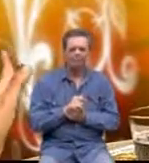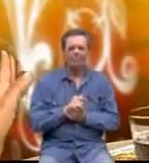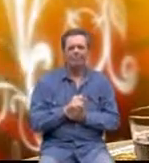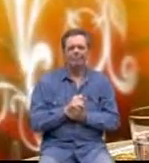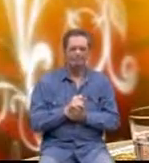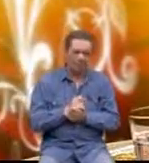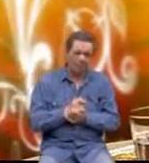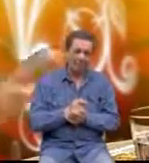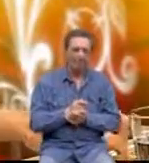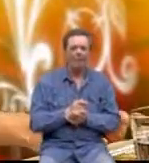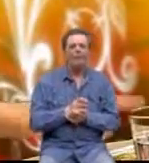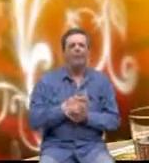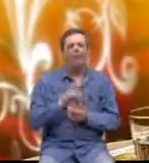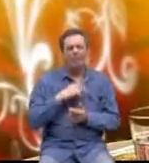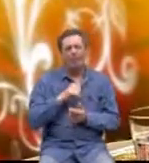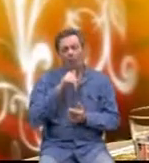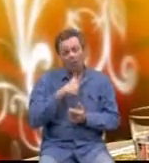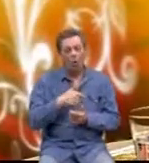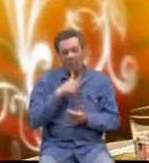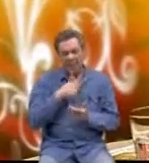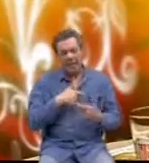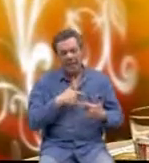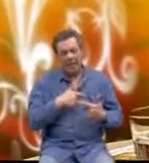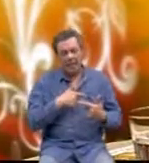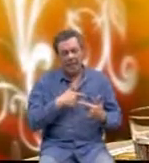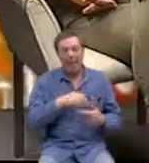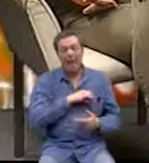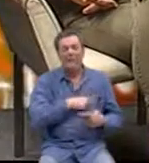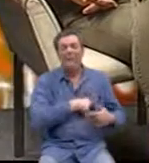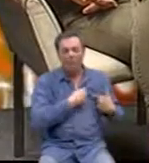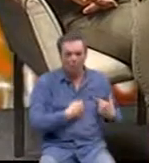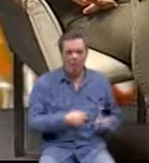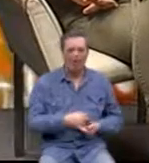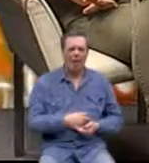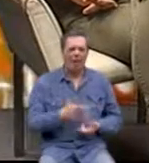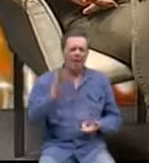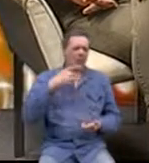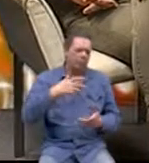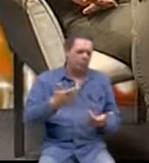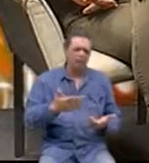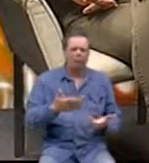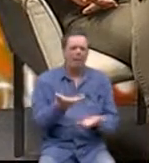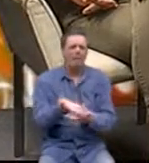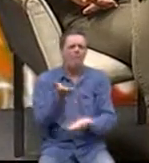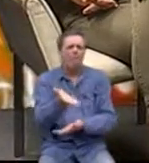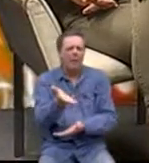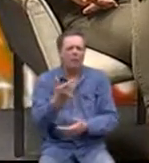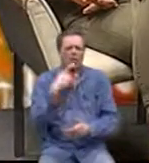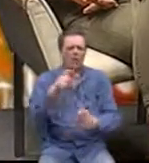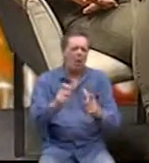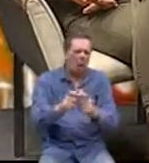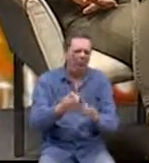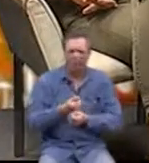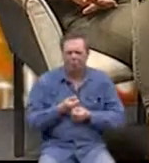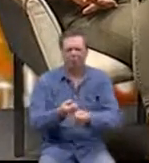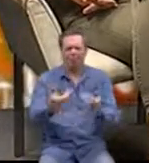osvježenje za volontere. A i ovdje prodaju se kolači. Mirišat će sva tri dana. Da. Svaki dan ima nešto. Kad